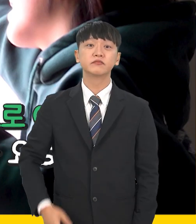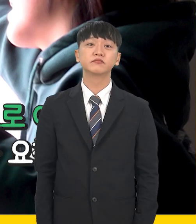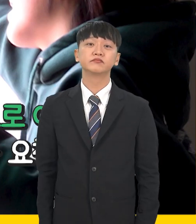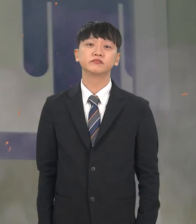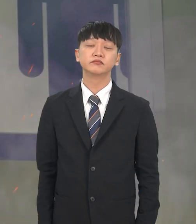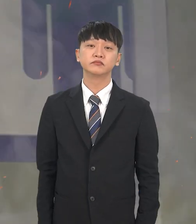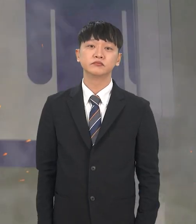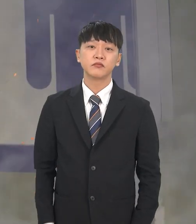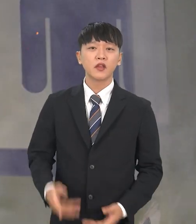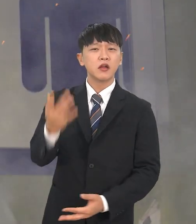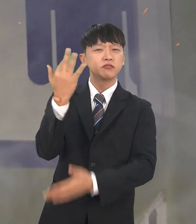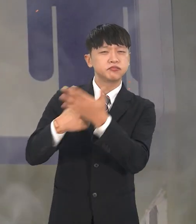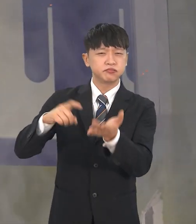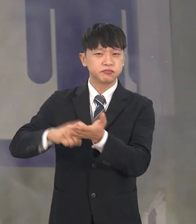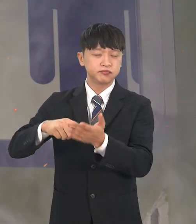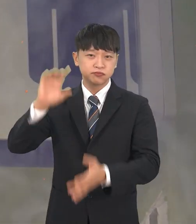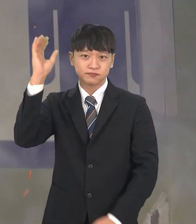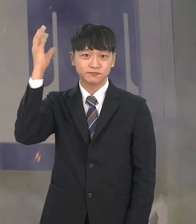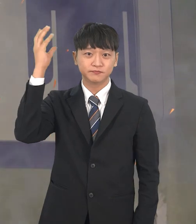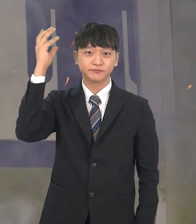볼게요.